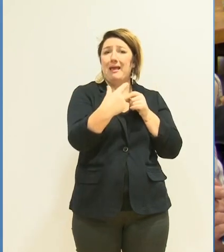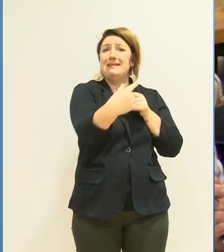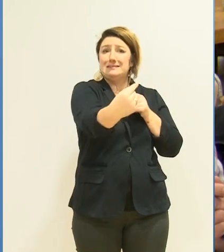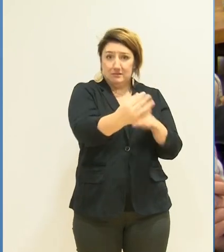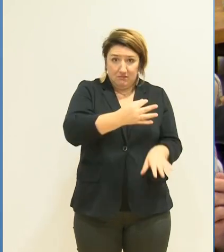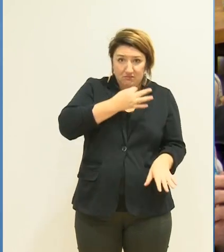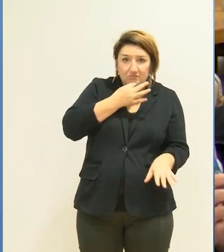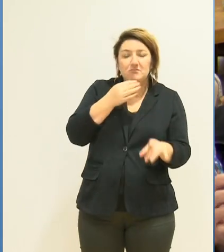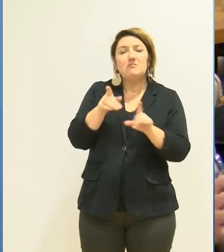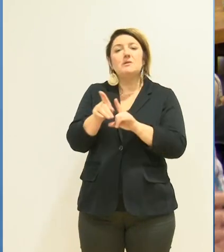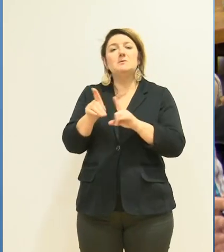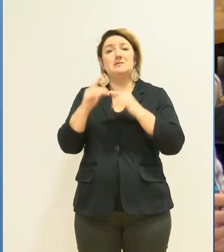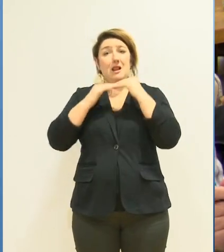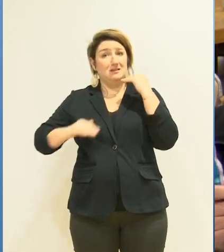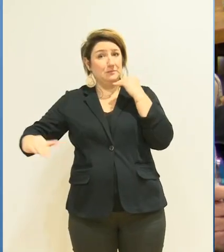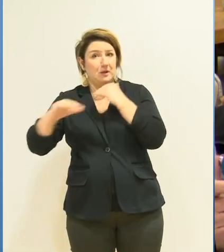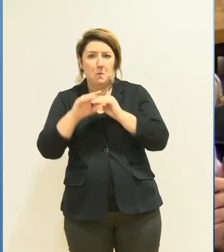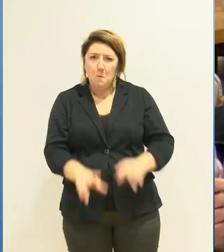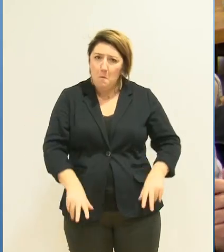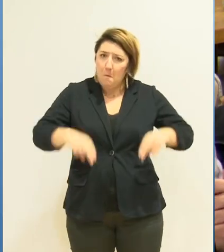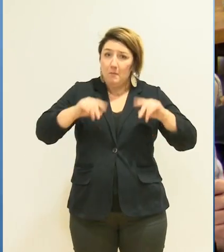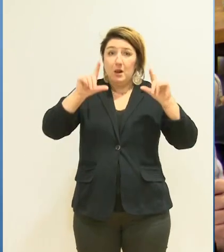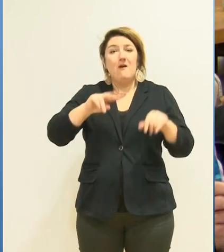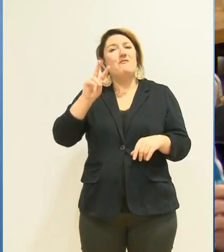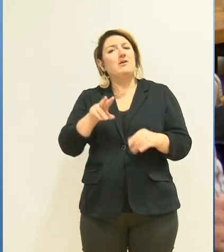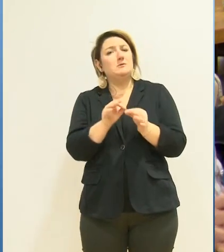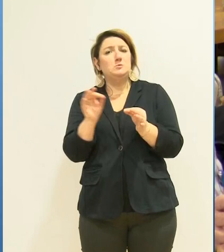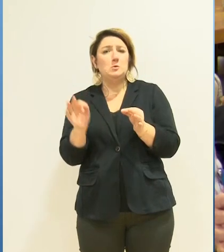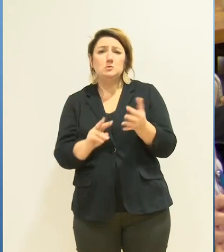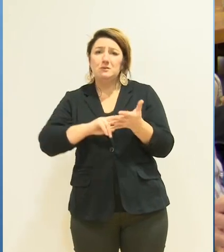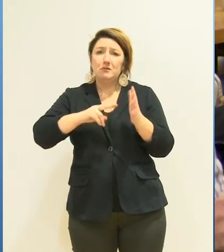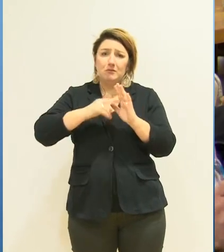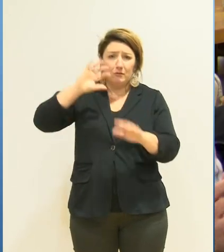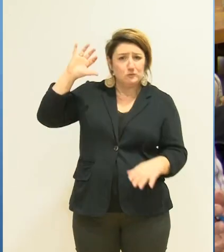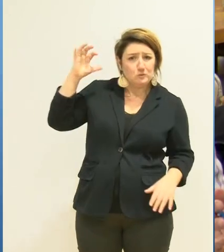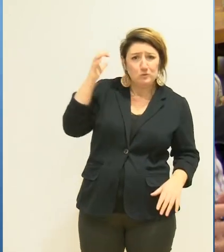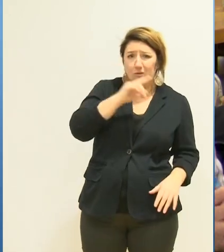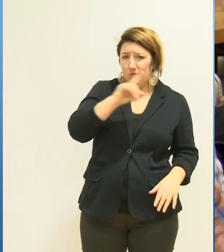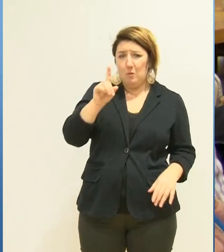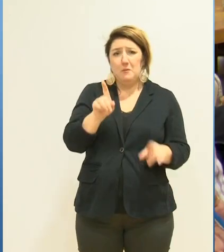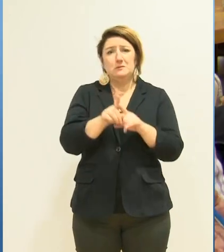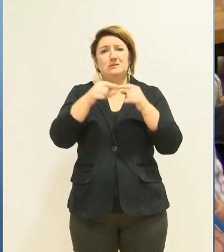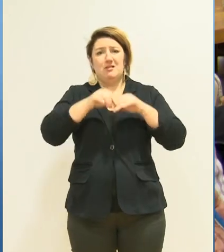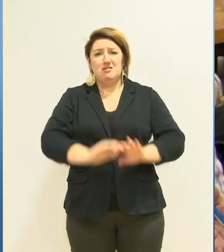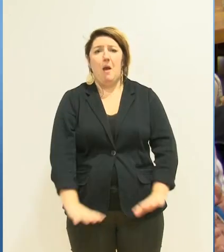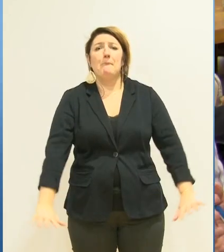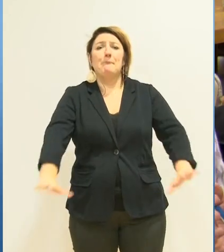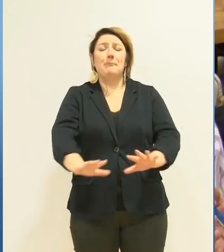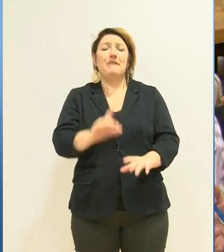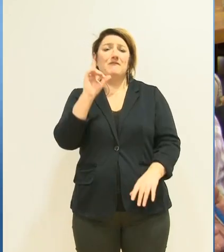l'esplanade et donc c'est pas forcément des solutions solaires bien qu' on est un potentiel